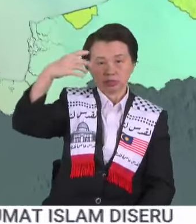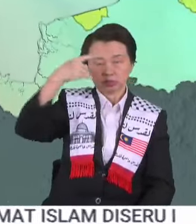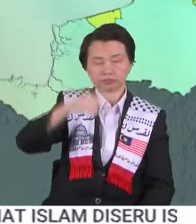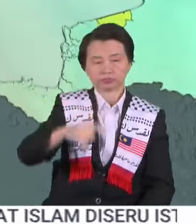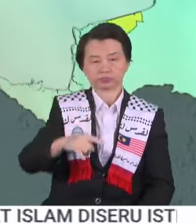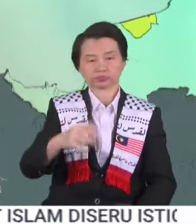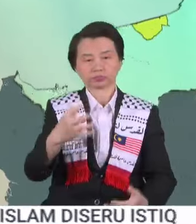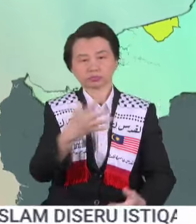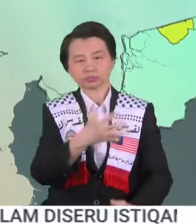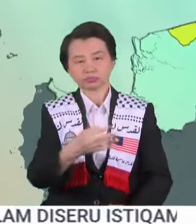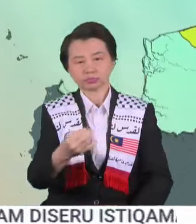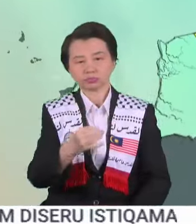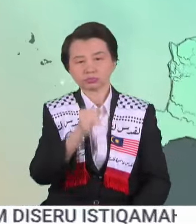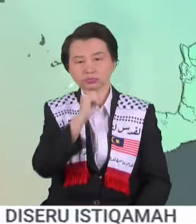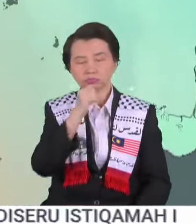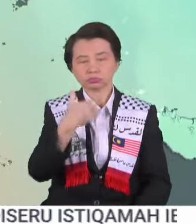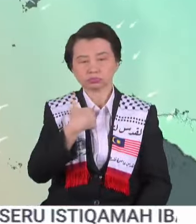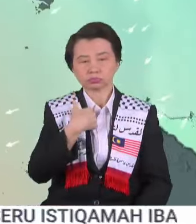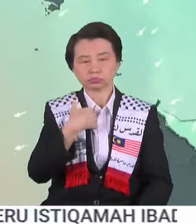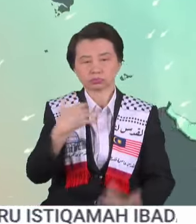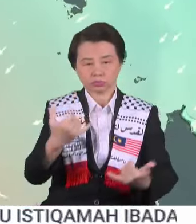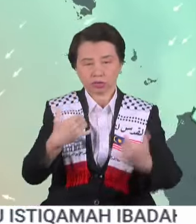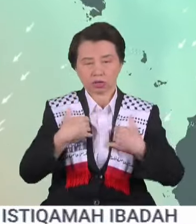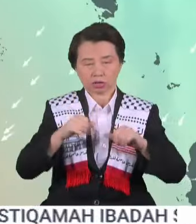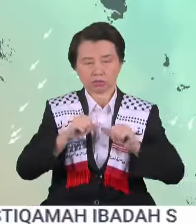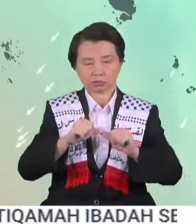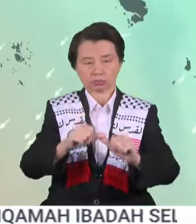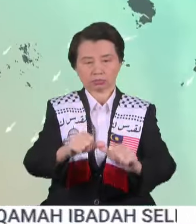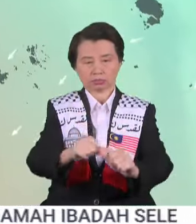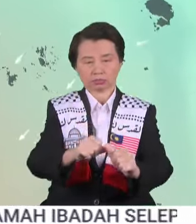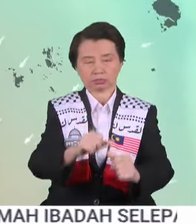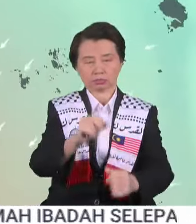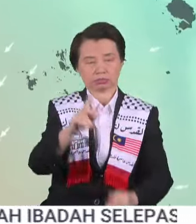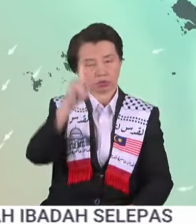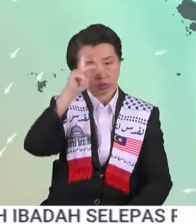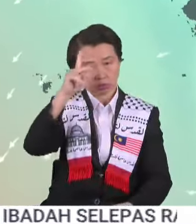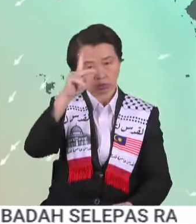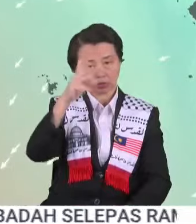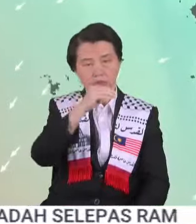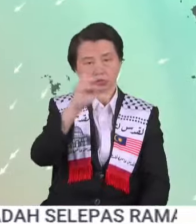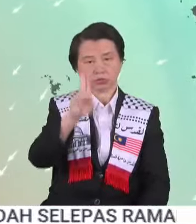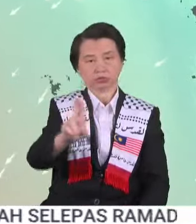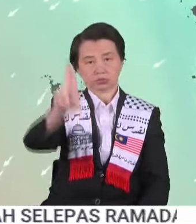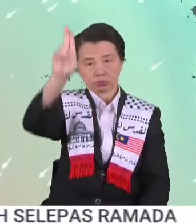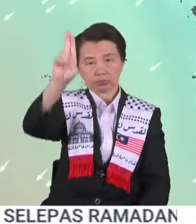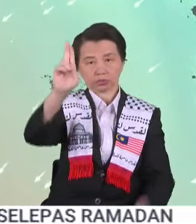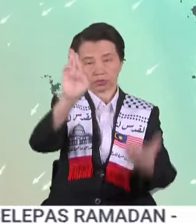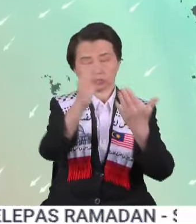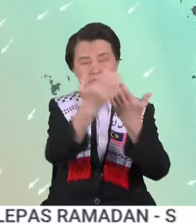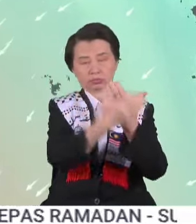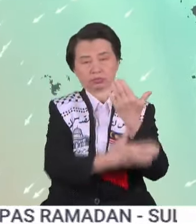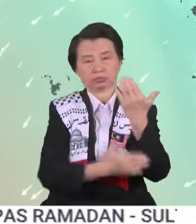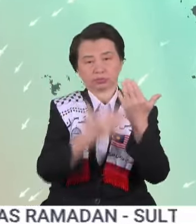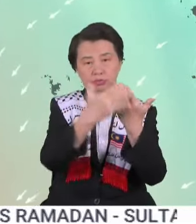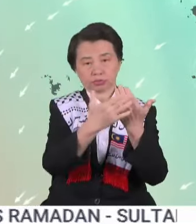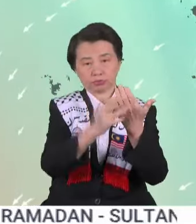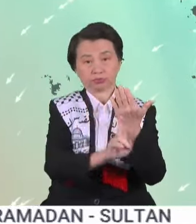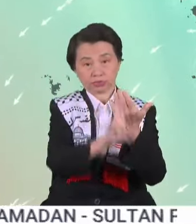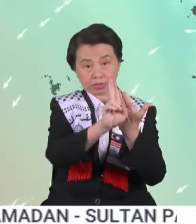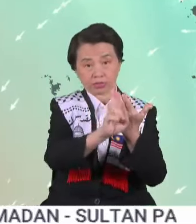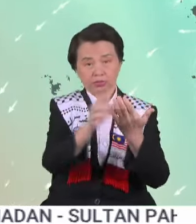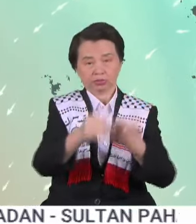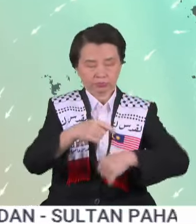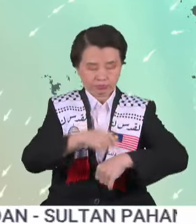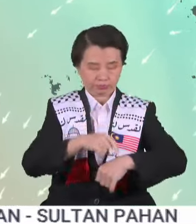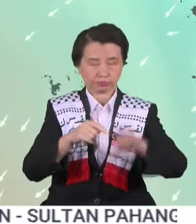hujan dan juga kurangnya kelembapan udara masih lagi berlanjutan terutamanya di sekitar negeri Kelantan dan juga utara semenanjung. Dan pada ketika ini, setakat